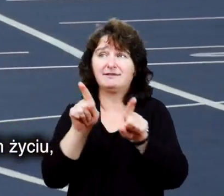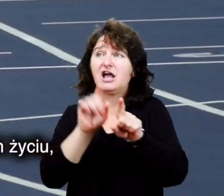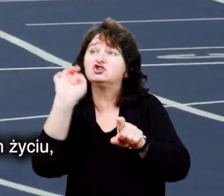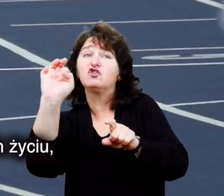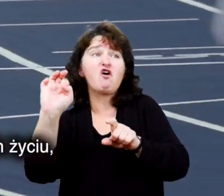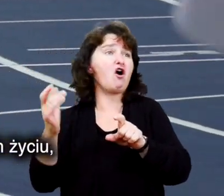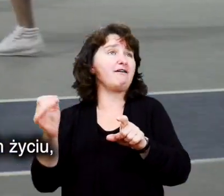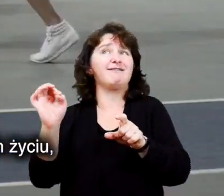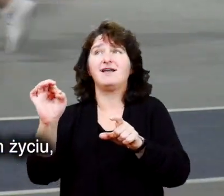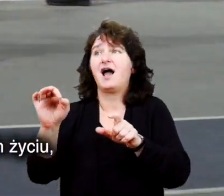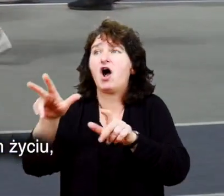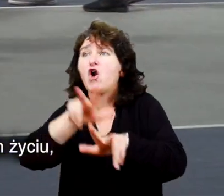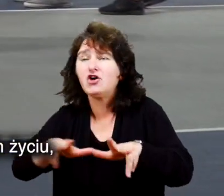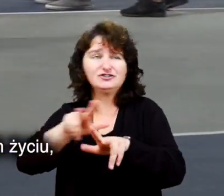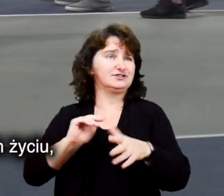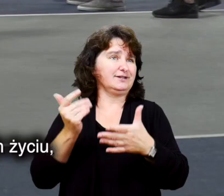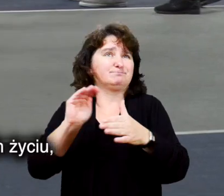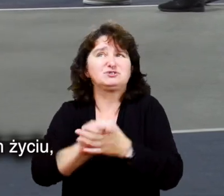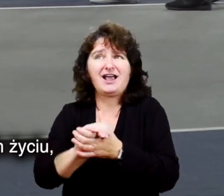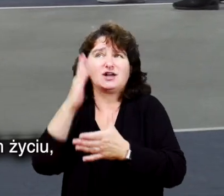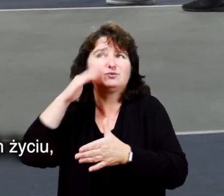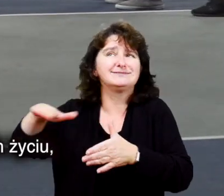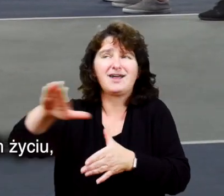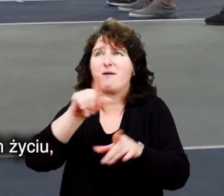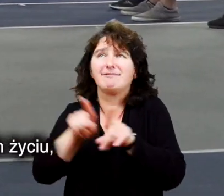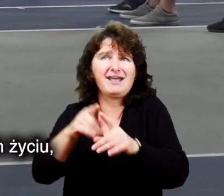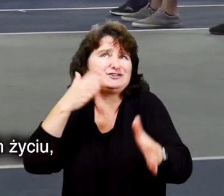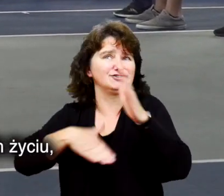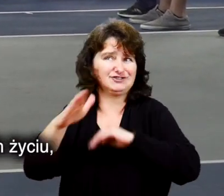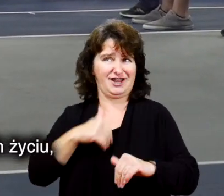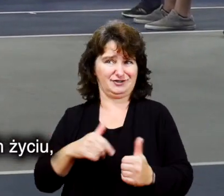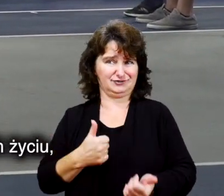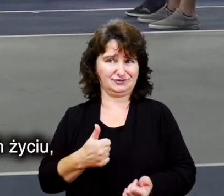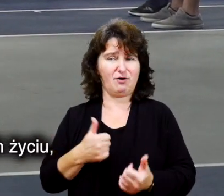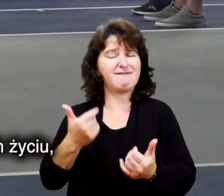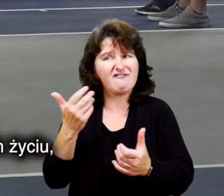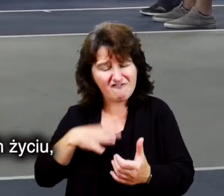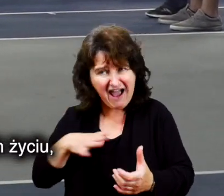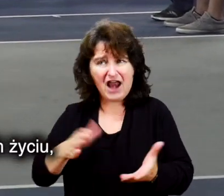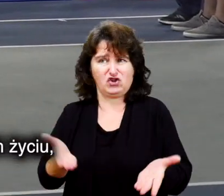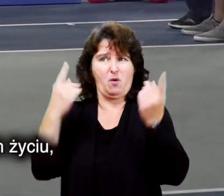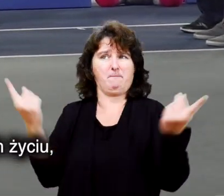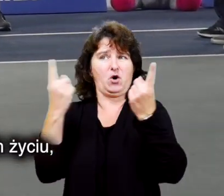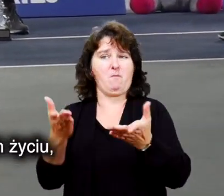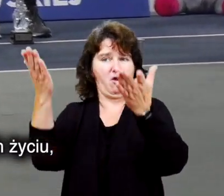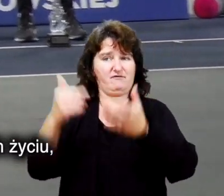bliskich, rodziny, znajomych, przyjaciół, no, że warto to promować.